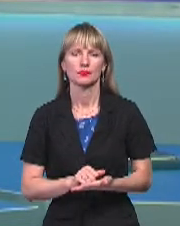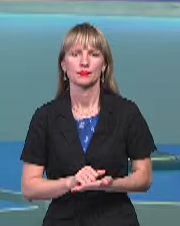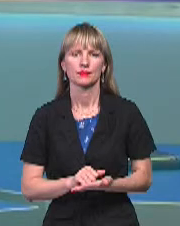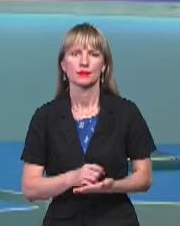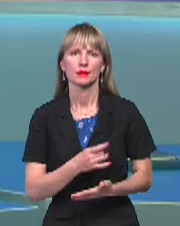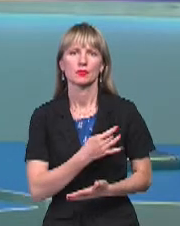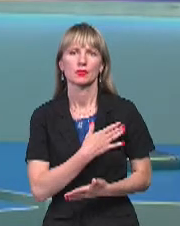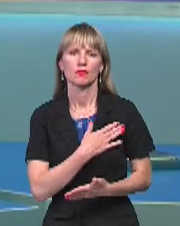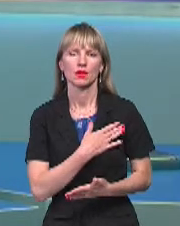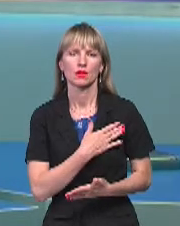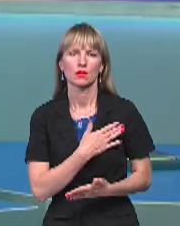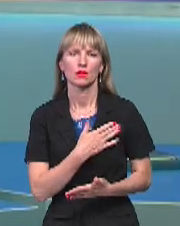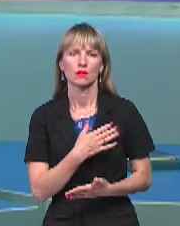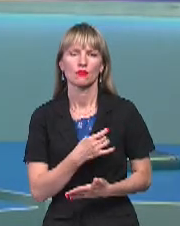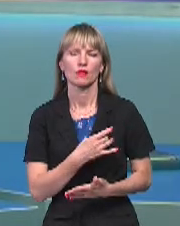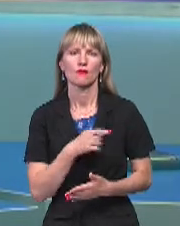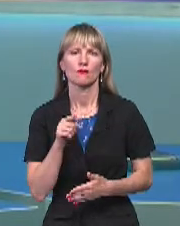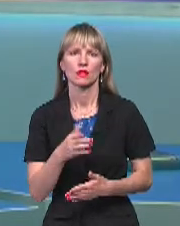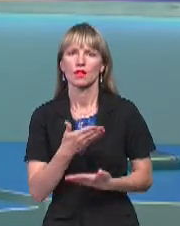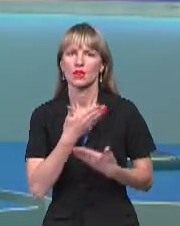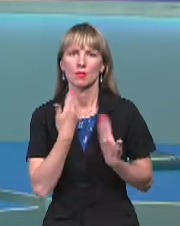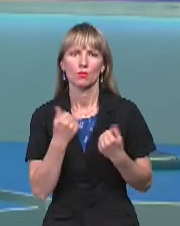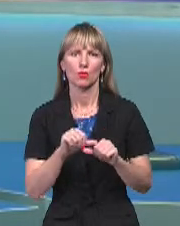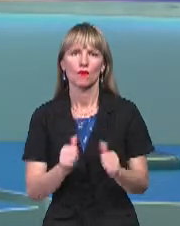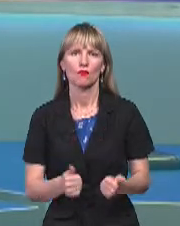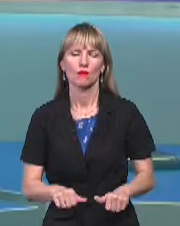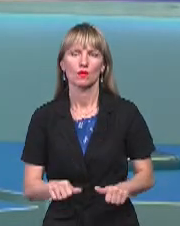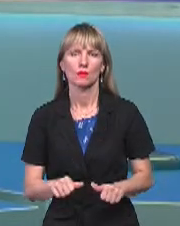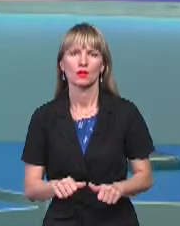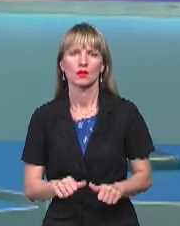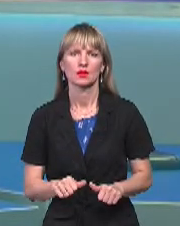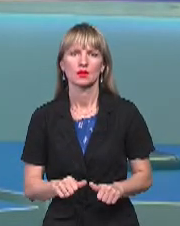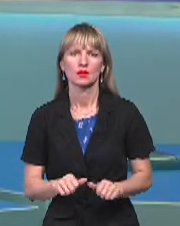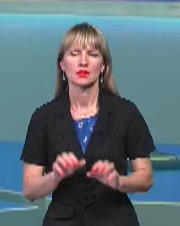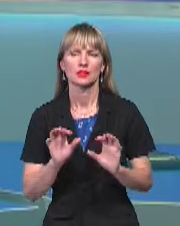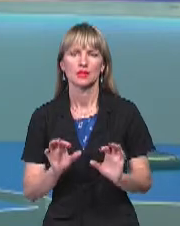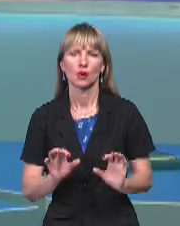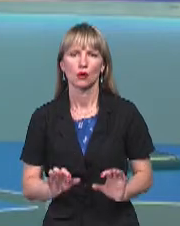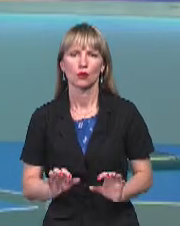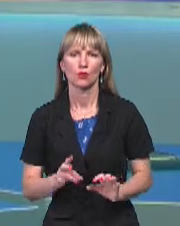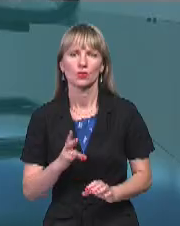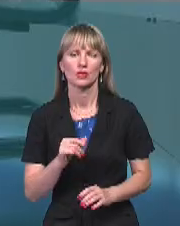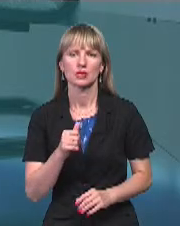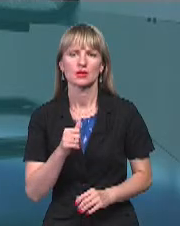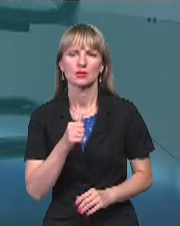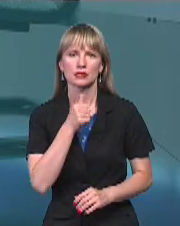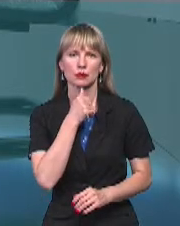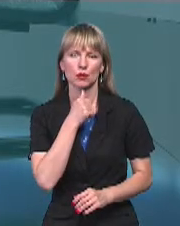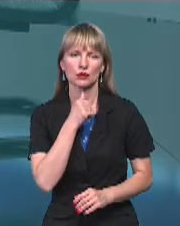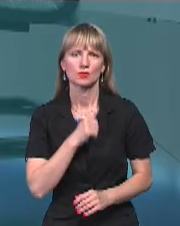Тобто в приватну власність вони не були оформлені в законний спосіб.